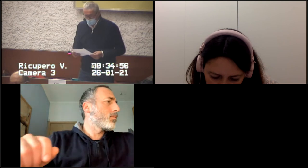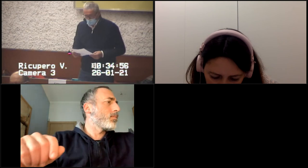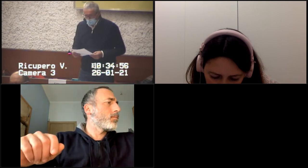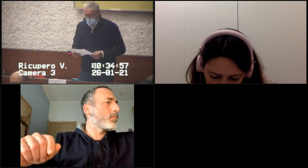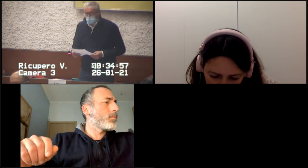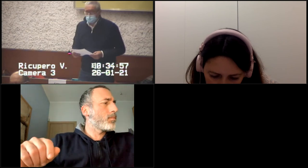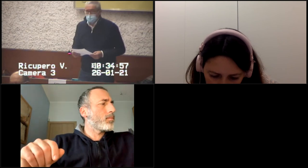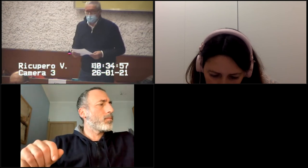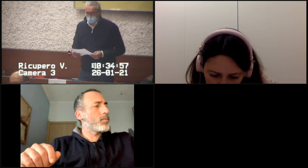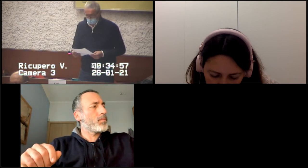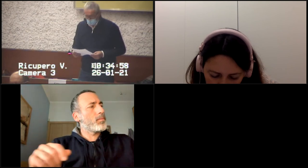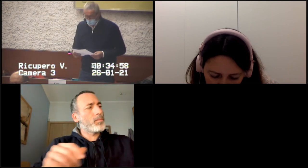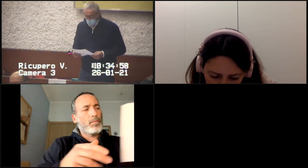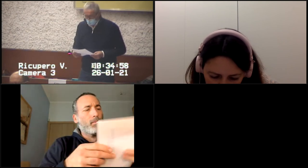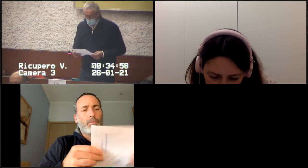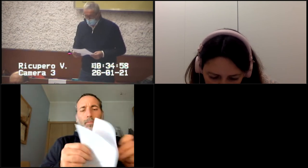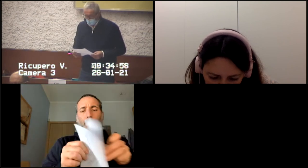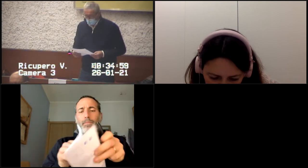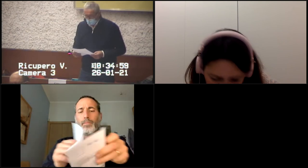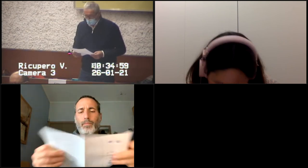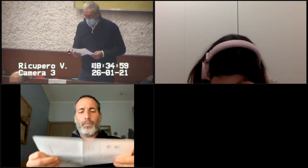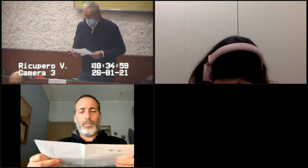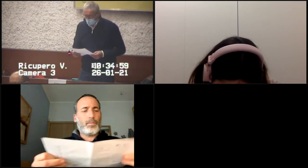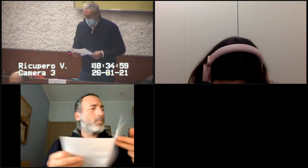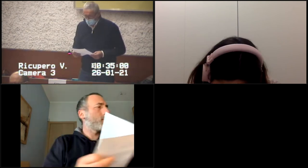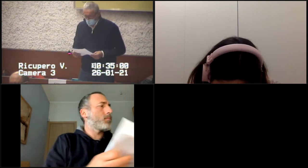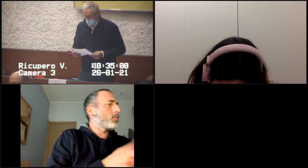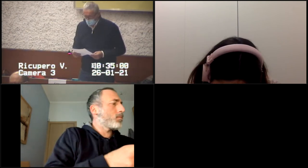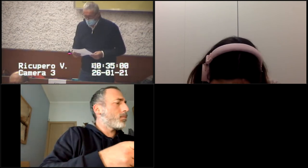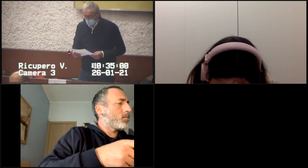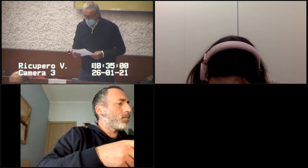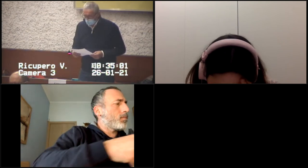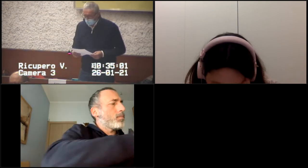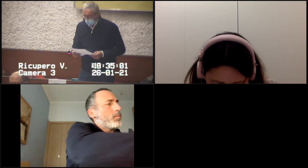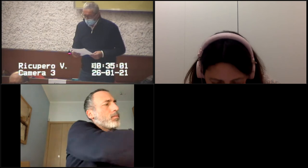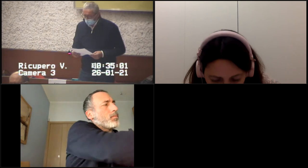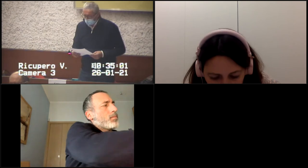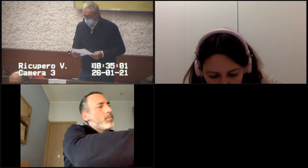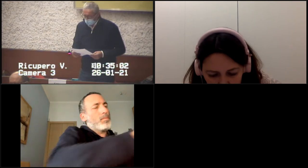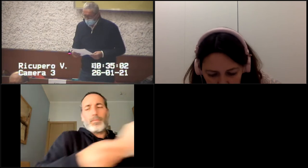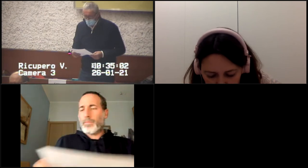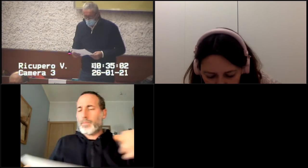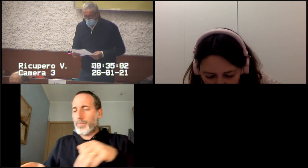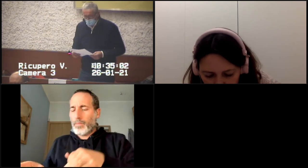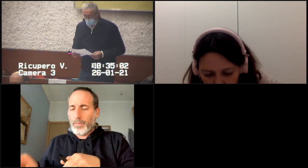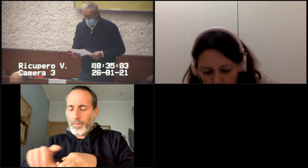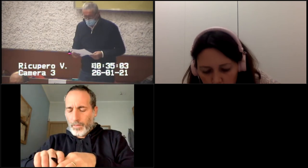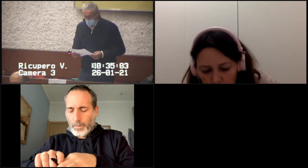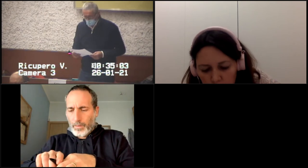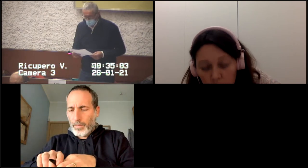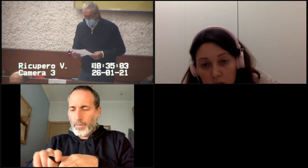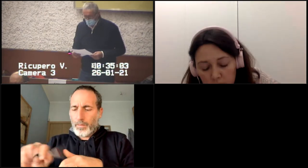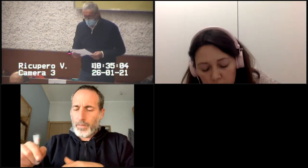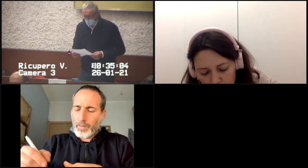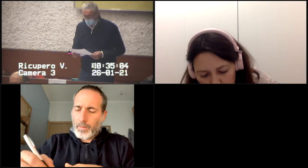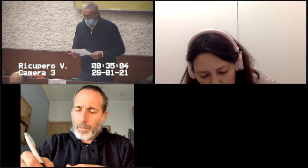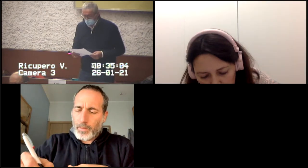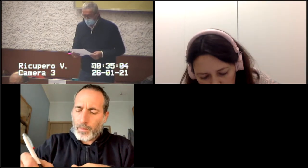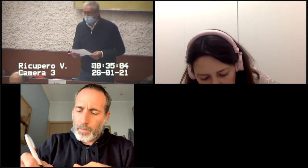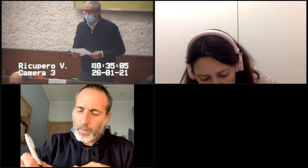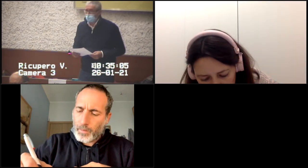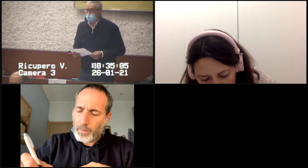Covid-19, si è distinto nella sua vita e carriera professionale da medico in medicina generale per la grande passione, umanità